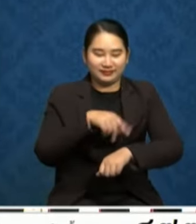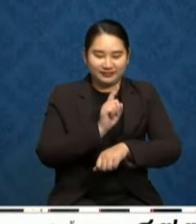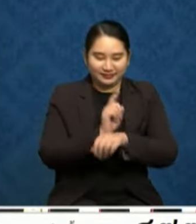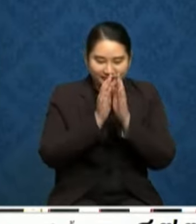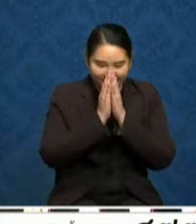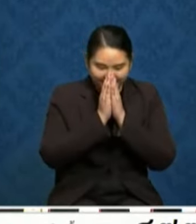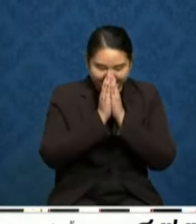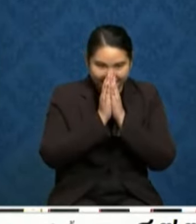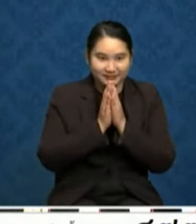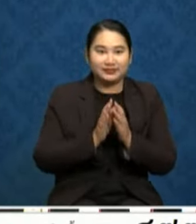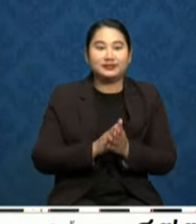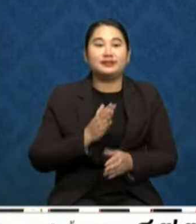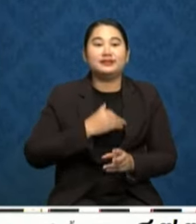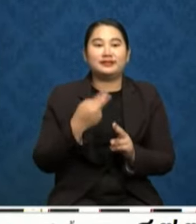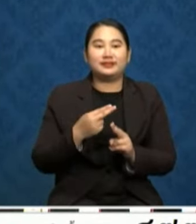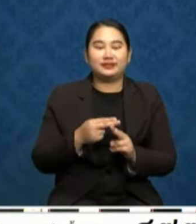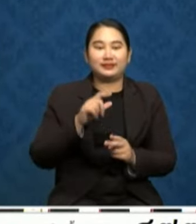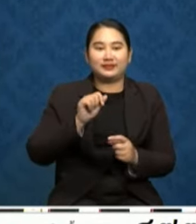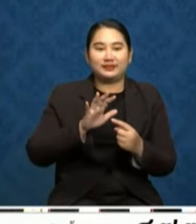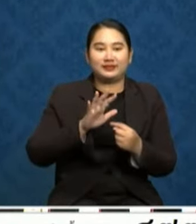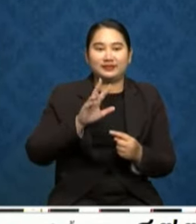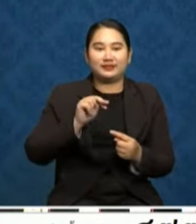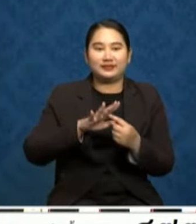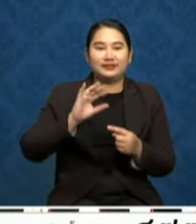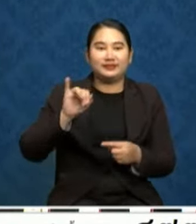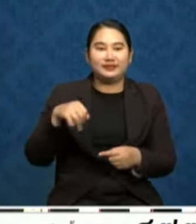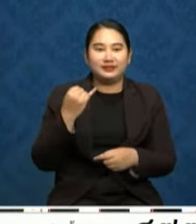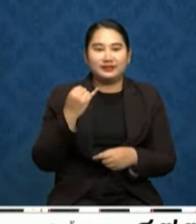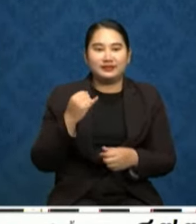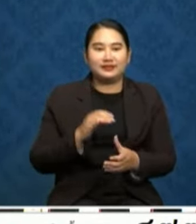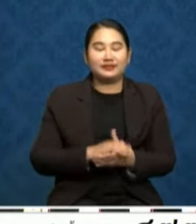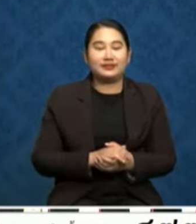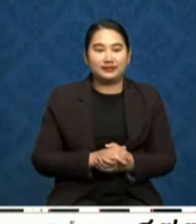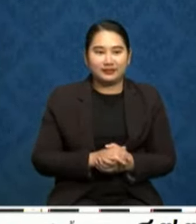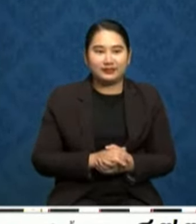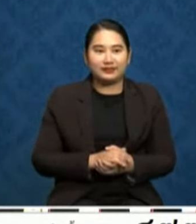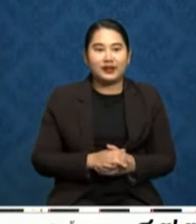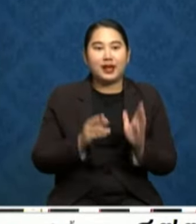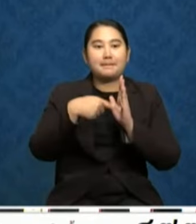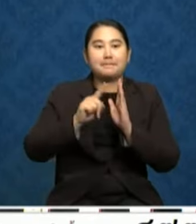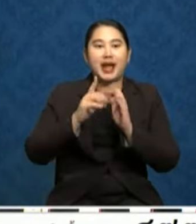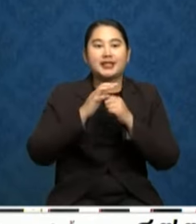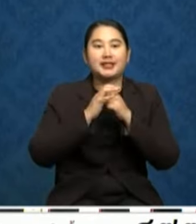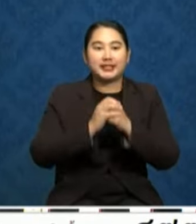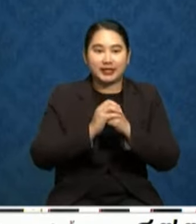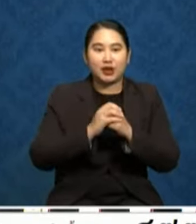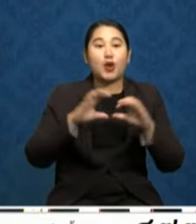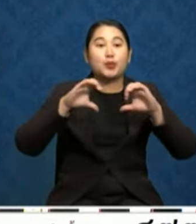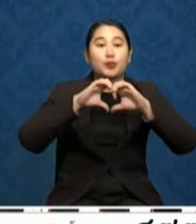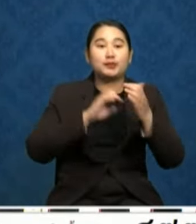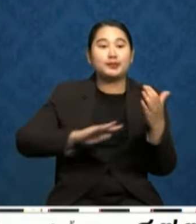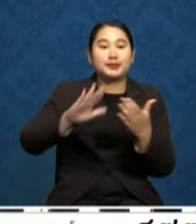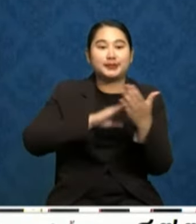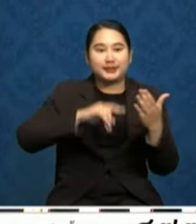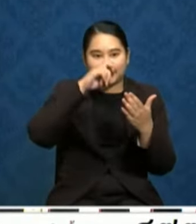ับเรียนท่านประธานสภาที่เคารพผมอำนาจวิลาวันสมาชิกสภาผู้แทนราษฎรเขต1ปราจีนบุรีพรรคภูมิใจไทยวันนี้ผมขอเส